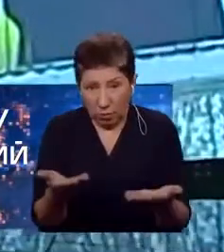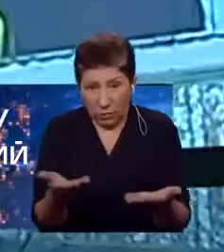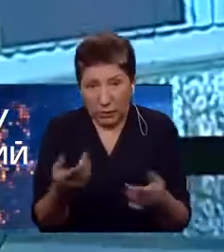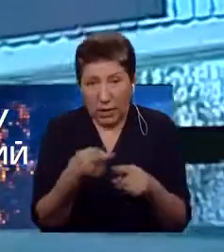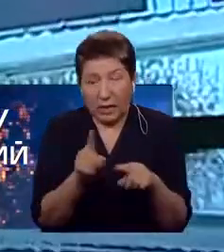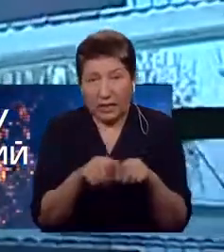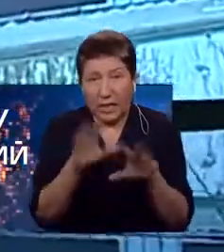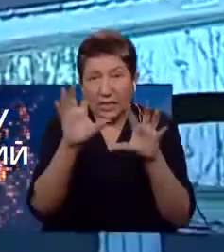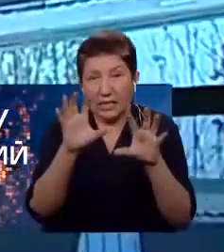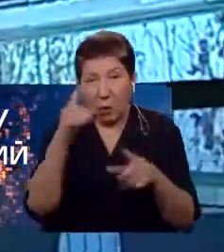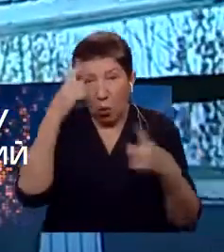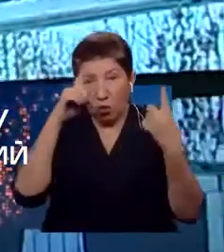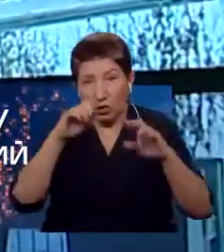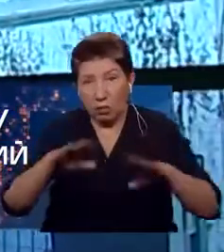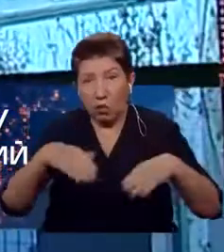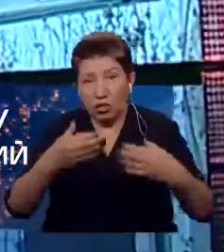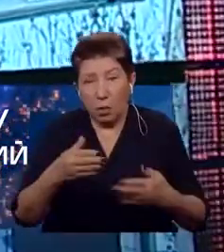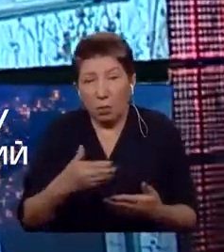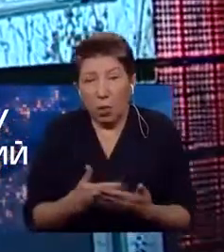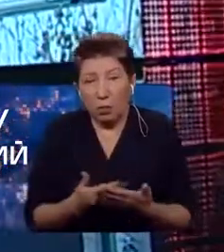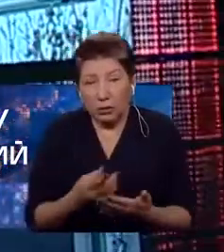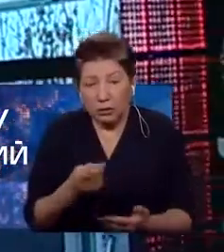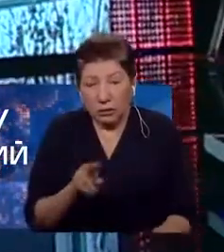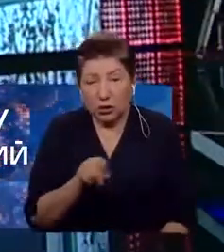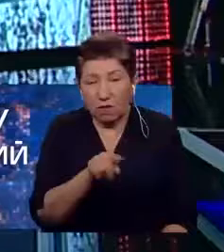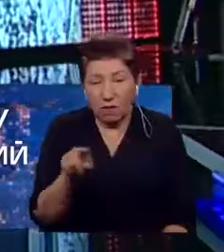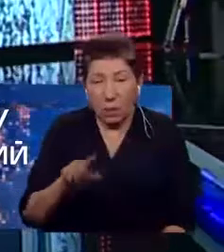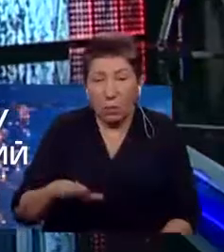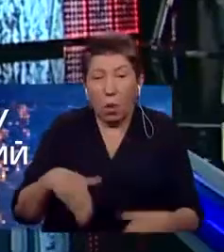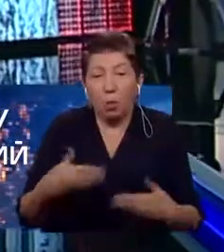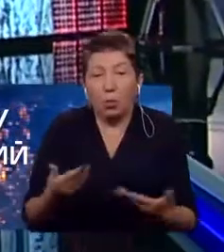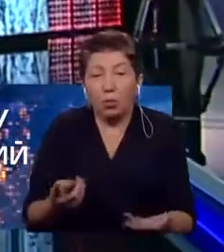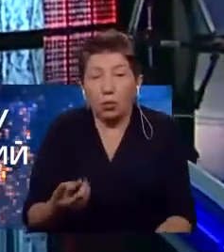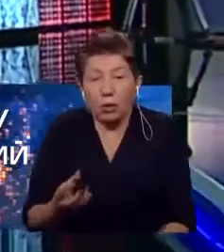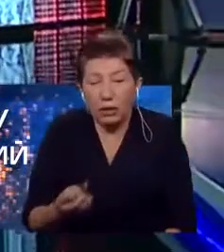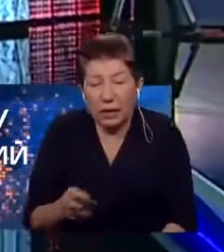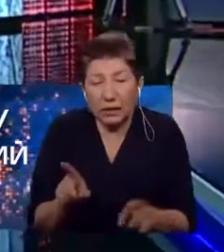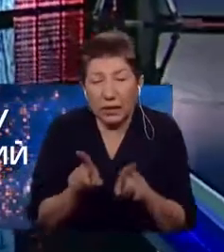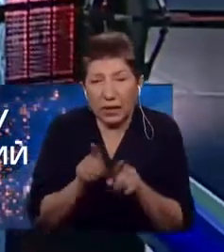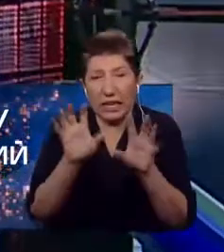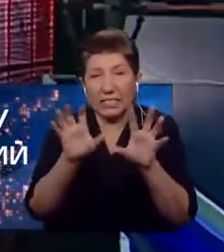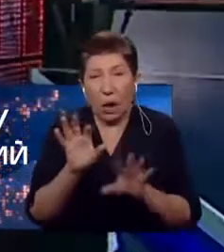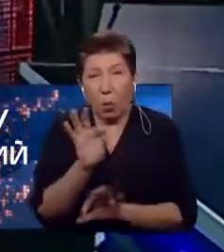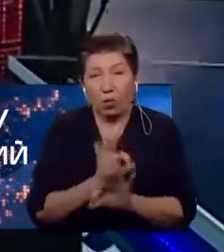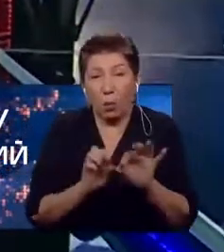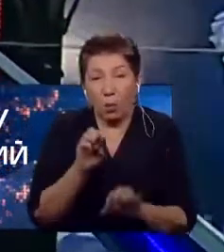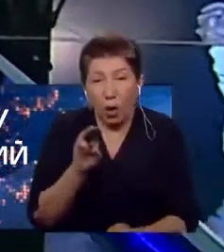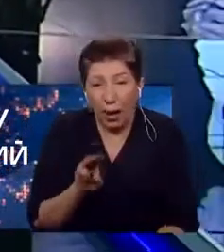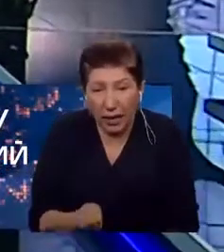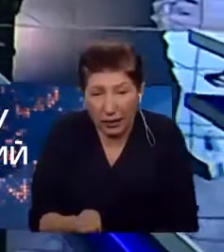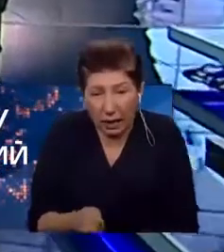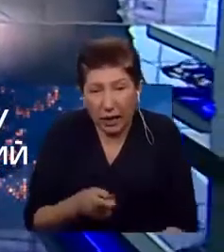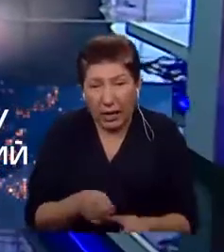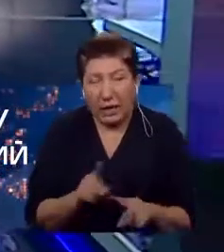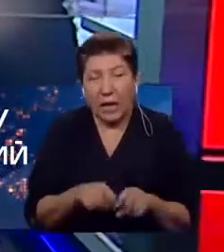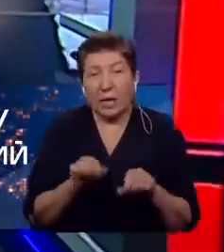– це законотворча пропозиція, що ви пропонуєте такий законопроект,